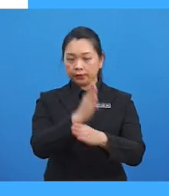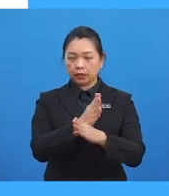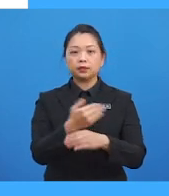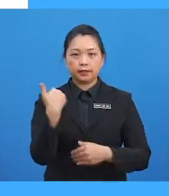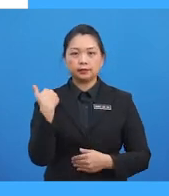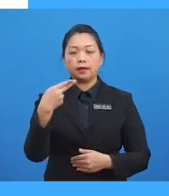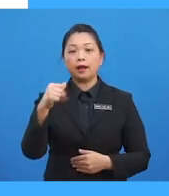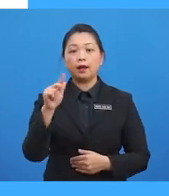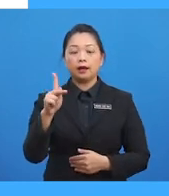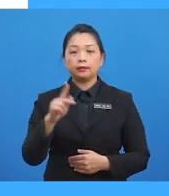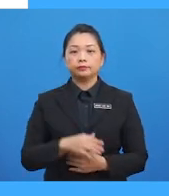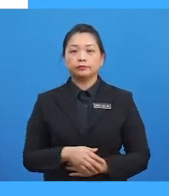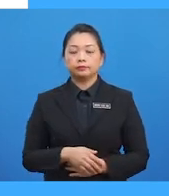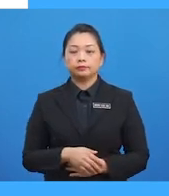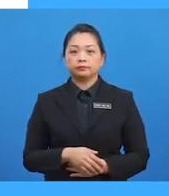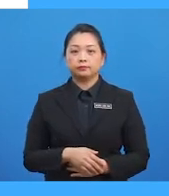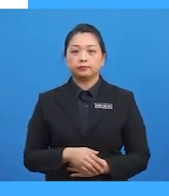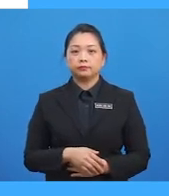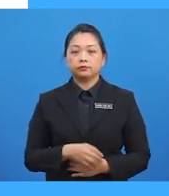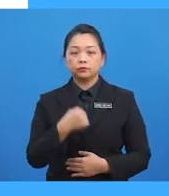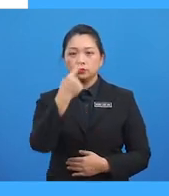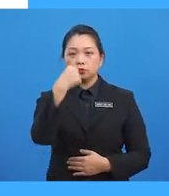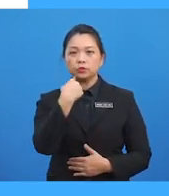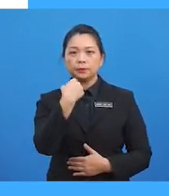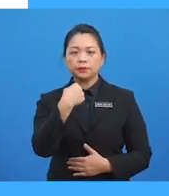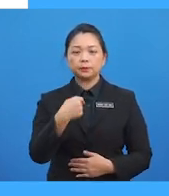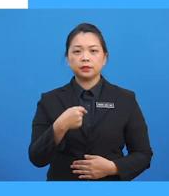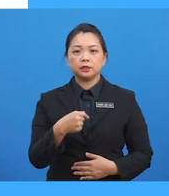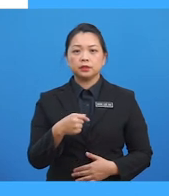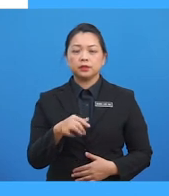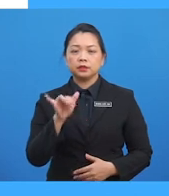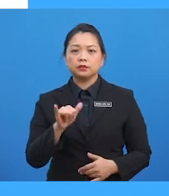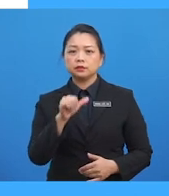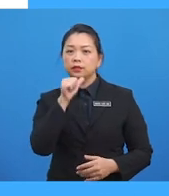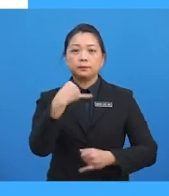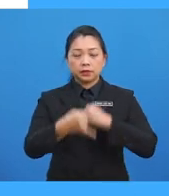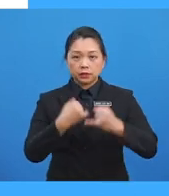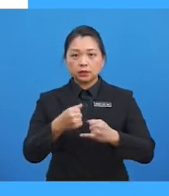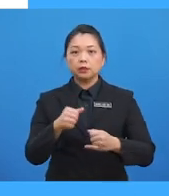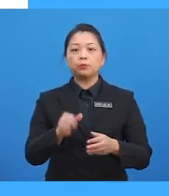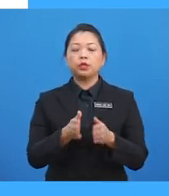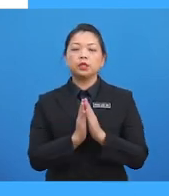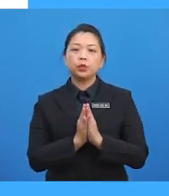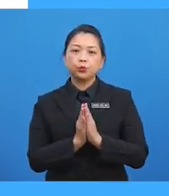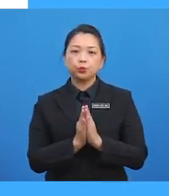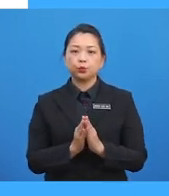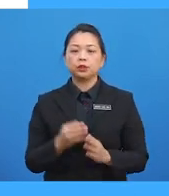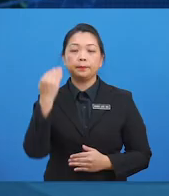bagi pemohon yang ditolak atau ditarik balik, boleh membuat rayuan di Mahkamah Tinggi Harta